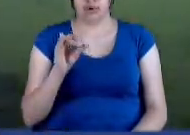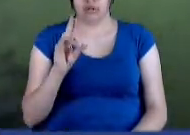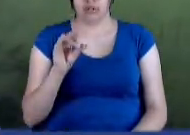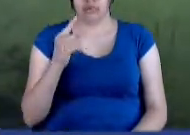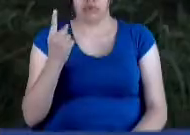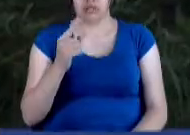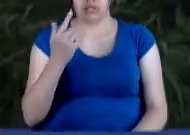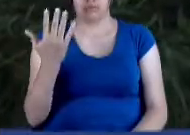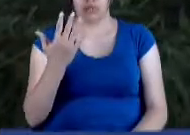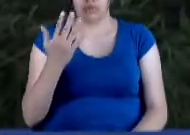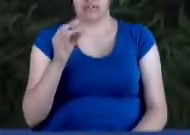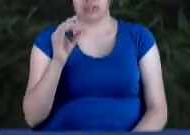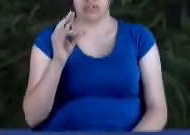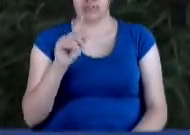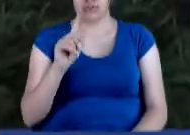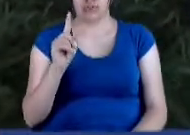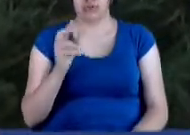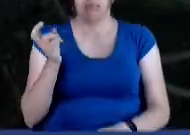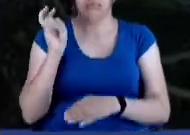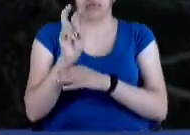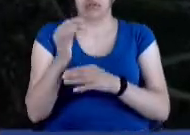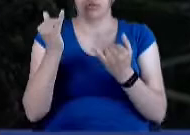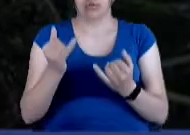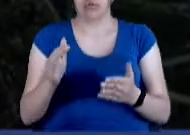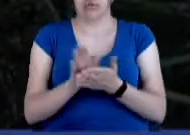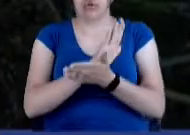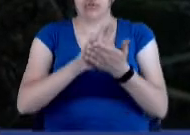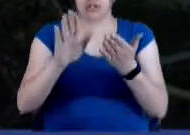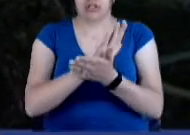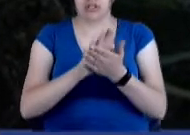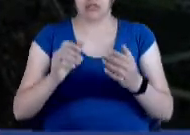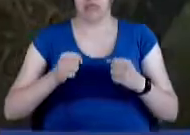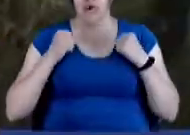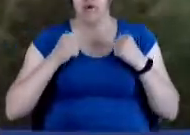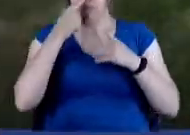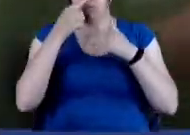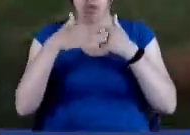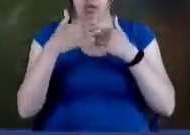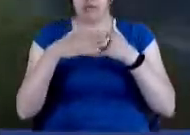п'ятьох сватівчан, які прийшли сьогодні чистити купальню неподалік місцевої гімназії.